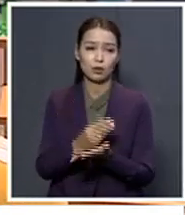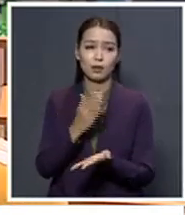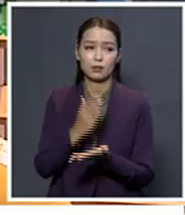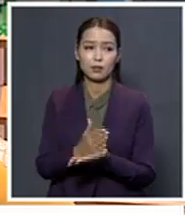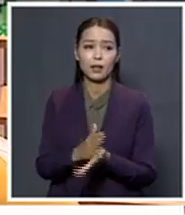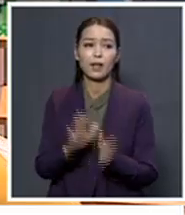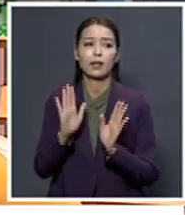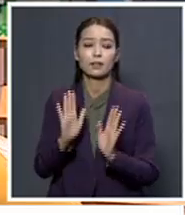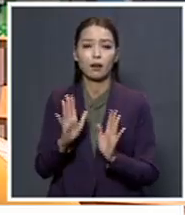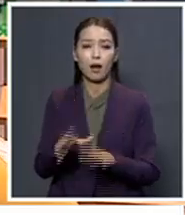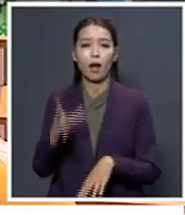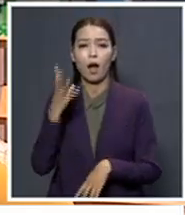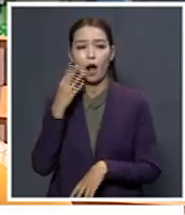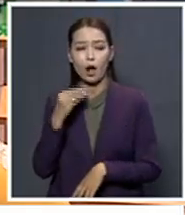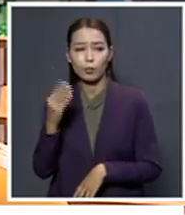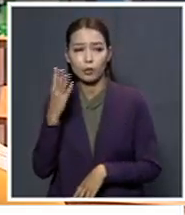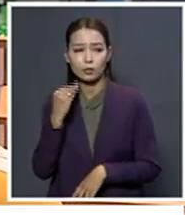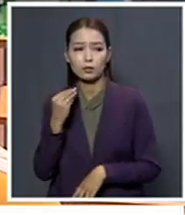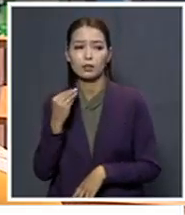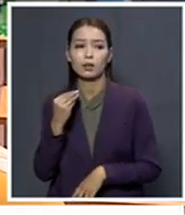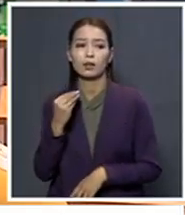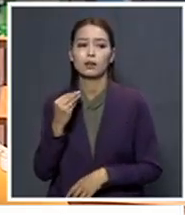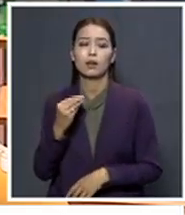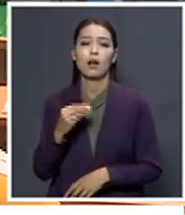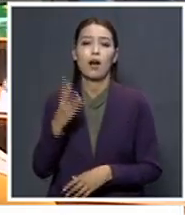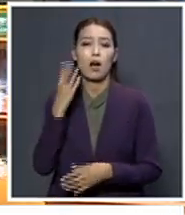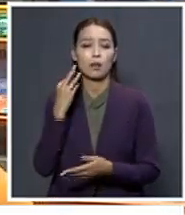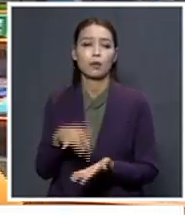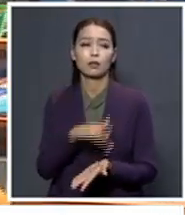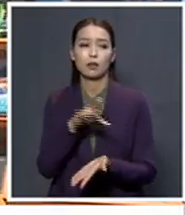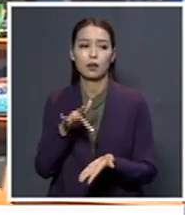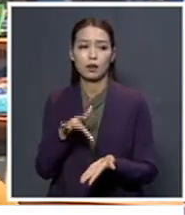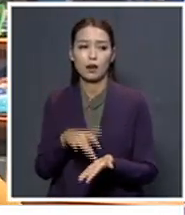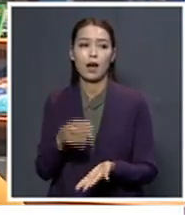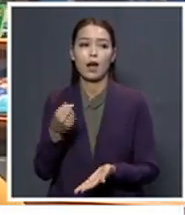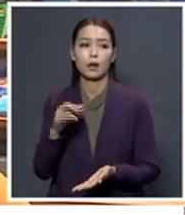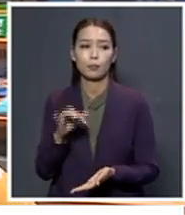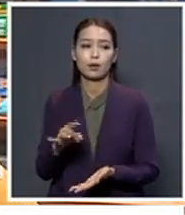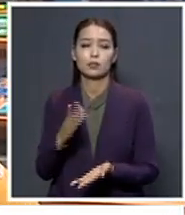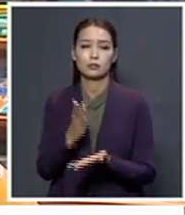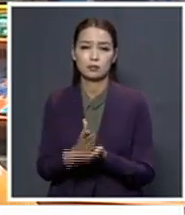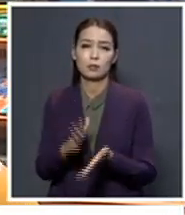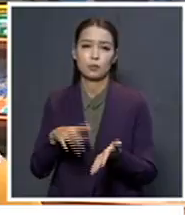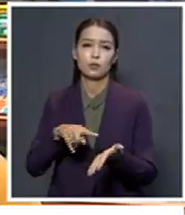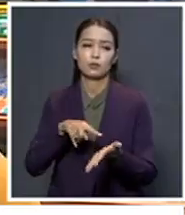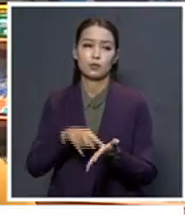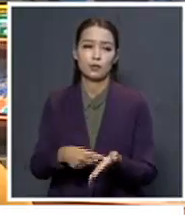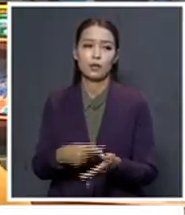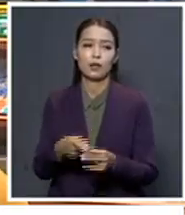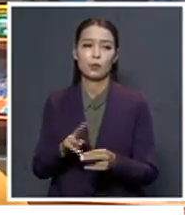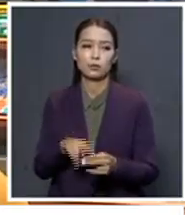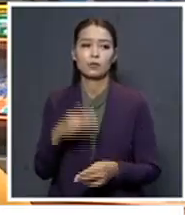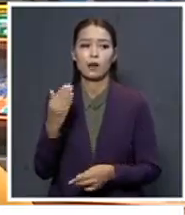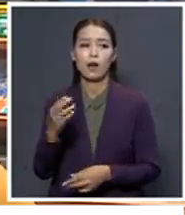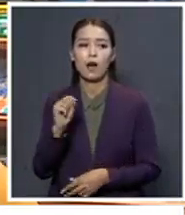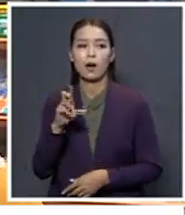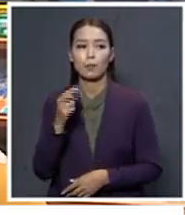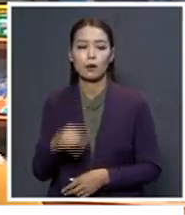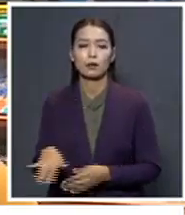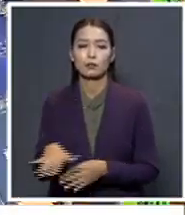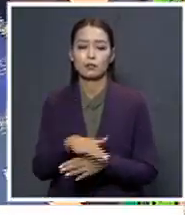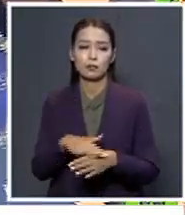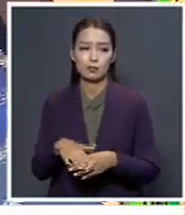қана Алматыда, Алматы қаласында Айдар деген Бахфорұлы тұрады. Ол Абайдың